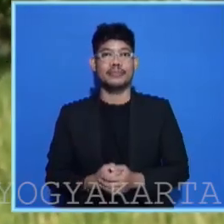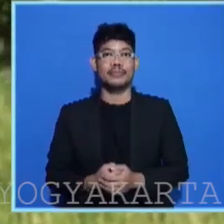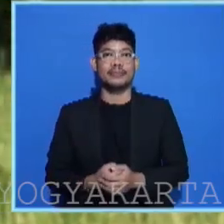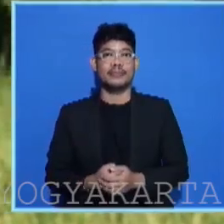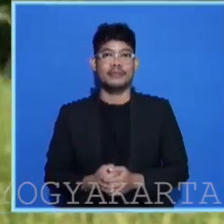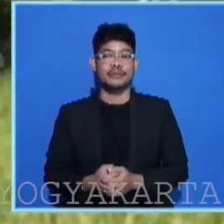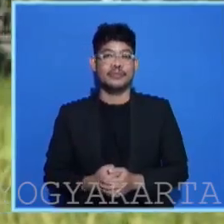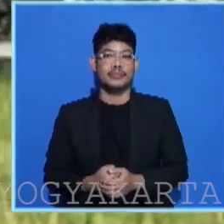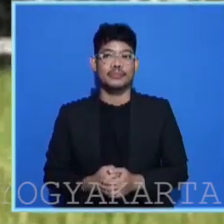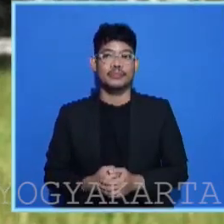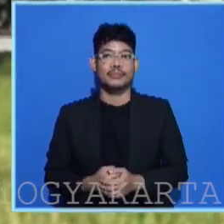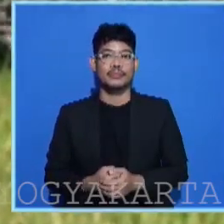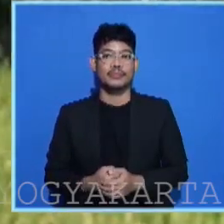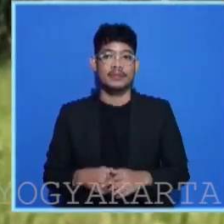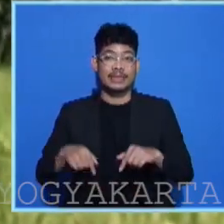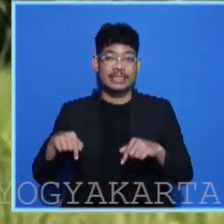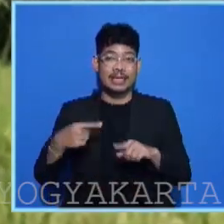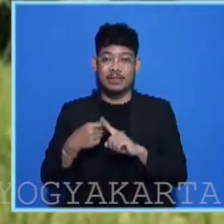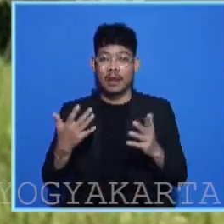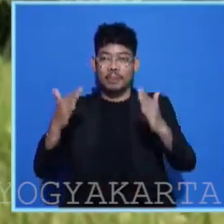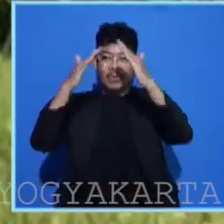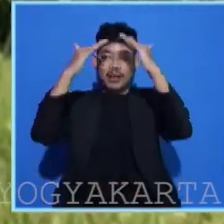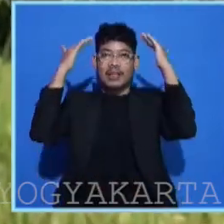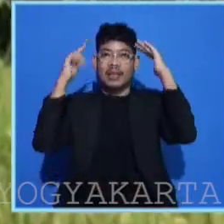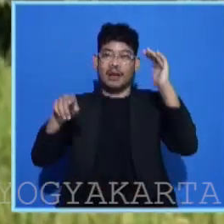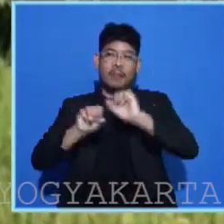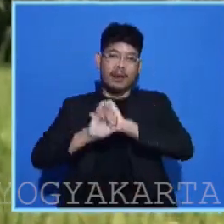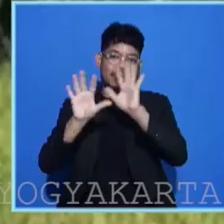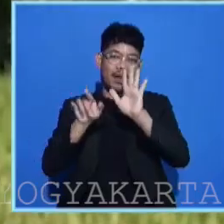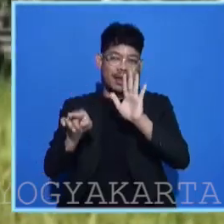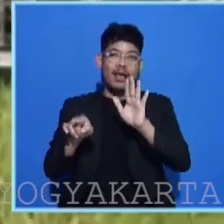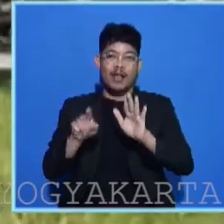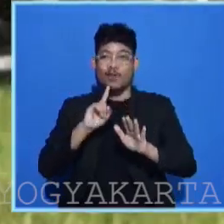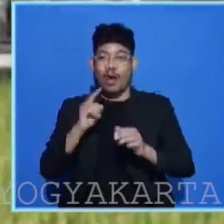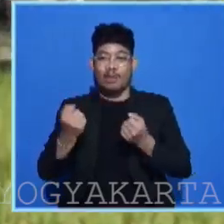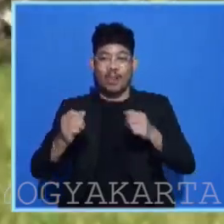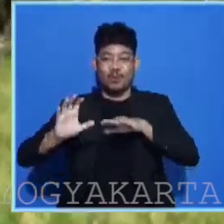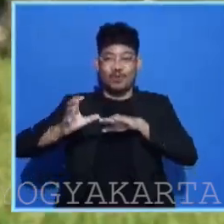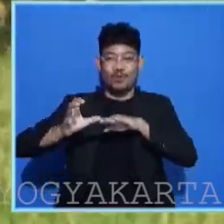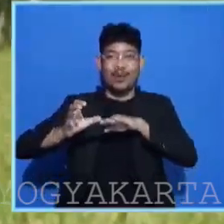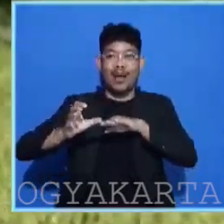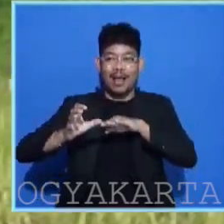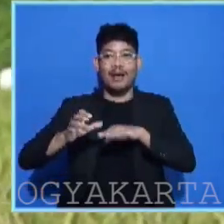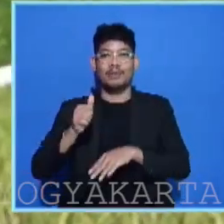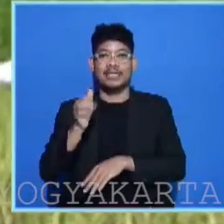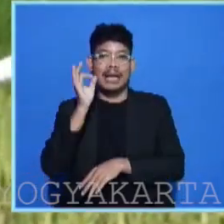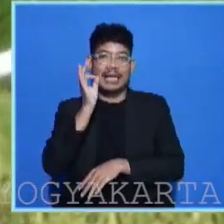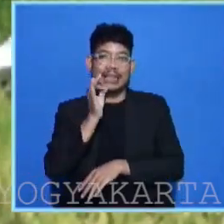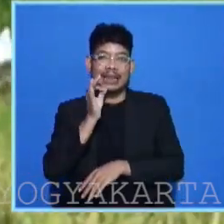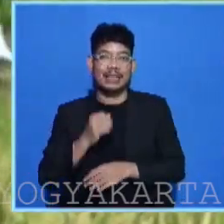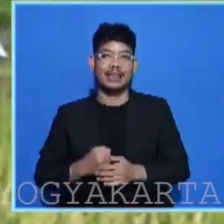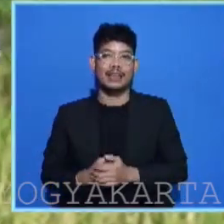Sautawis menika hadi samane kadang tani mratelakaken bilih ginakaken piranti modern menika kanyata saged ngirit kangge biaya tenaga